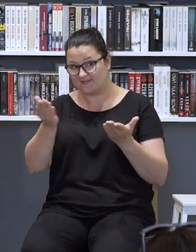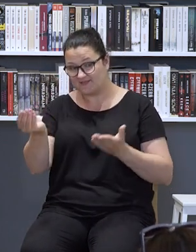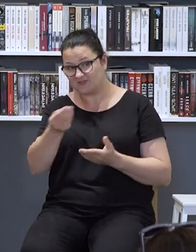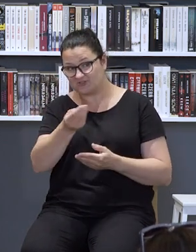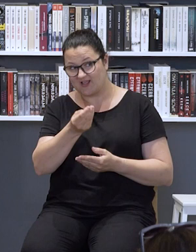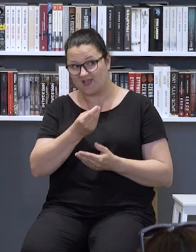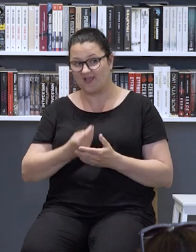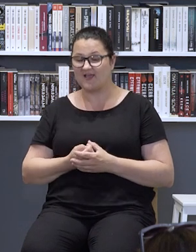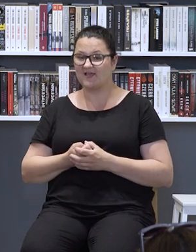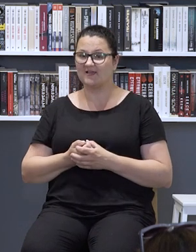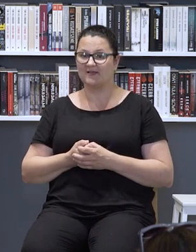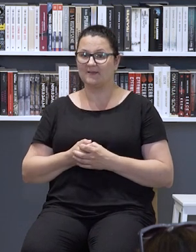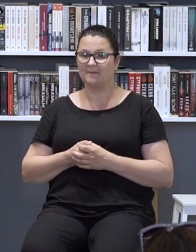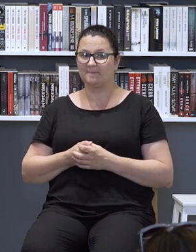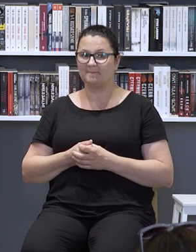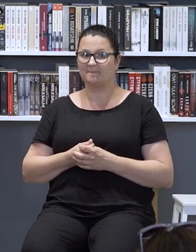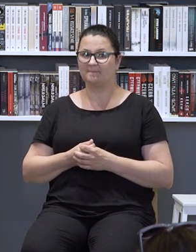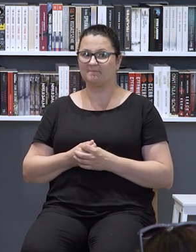coś zapytać?